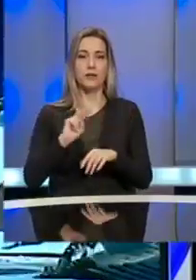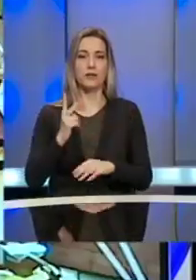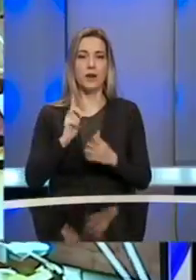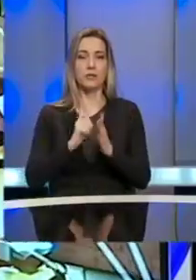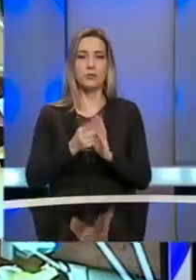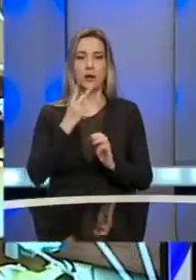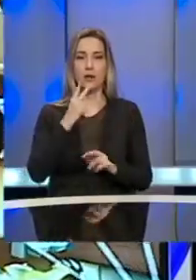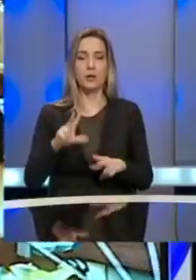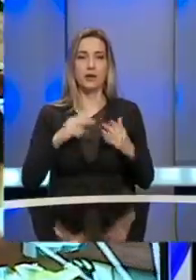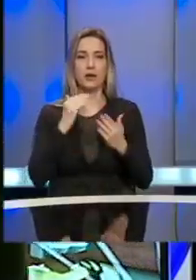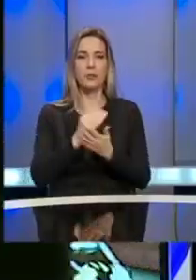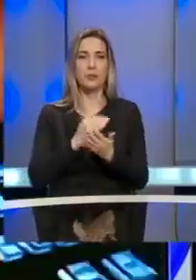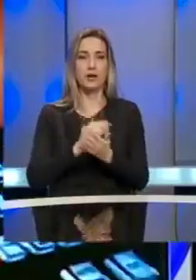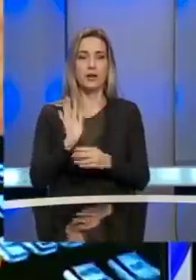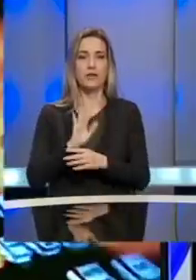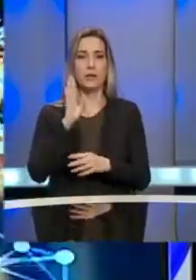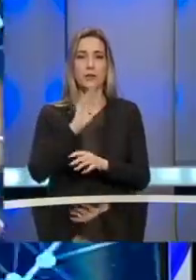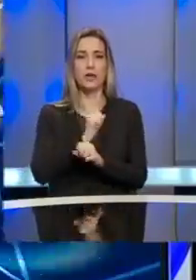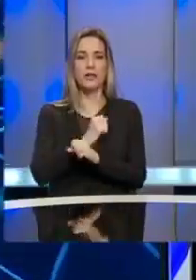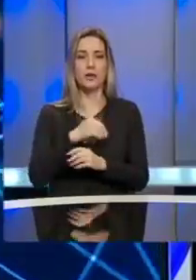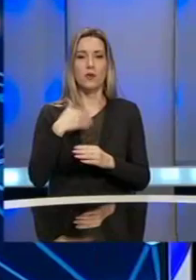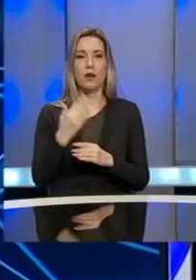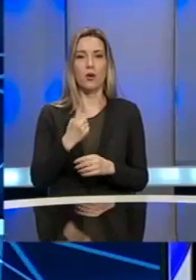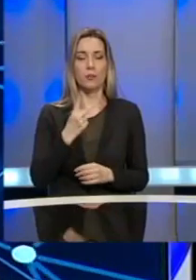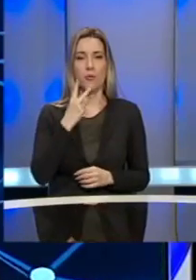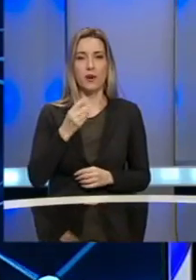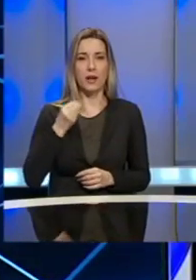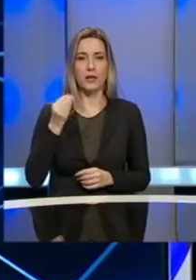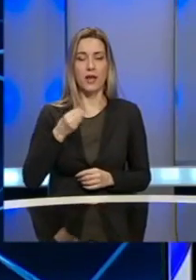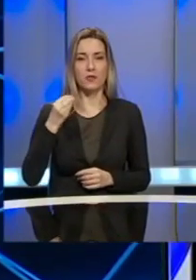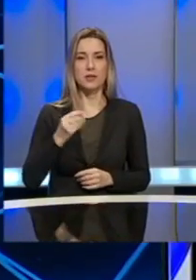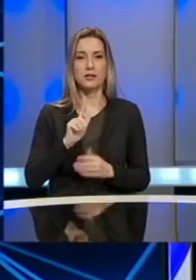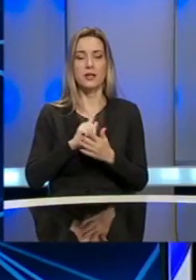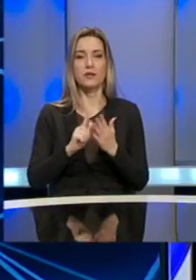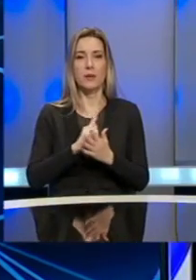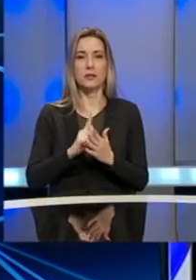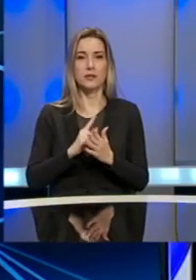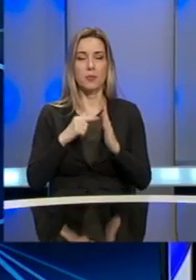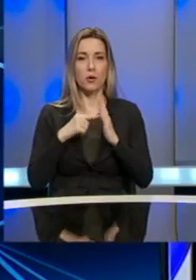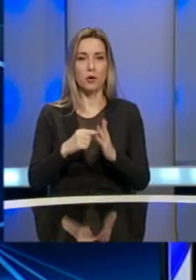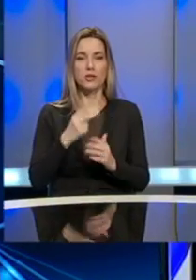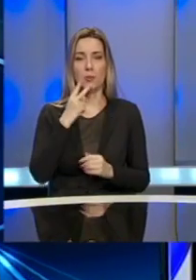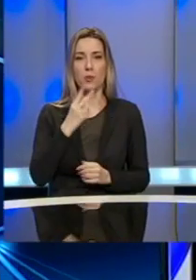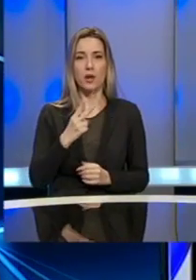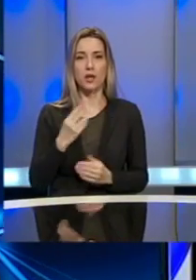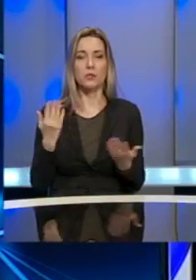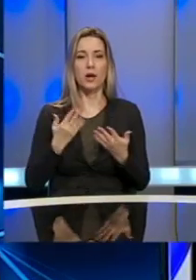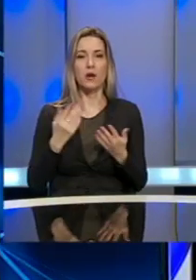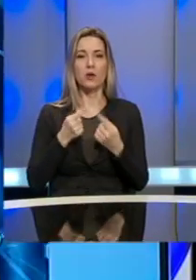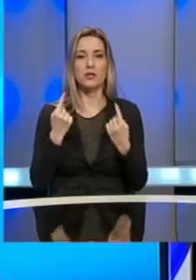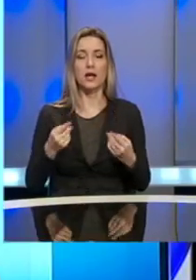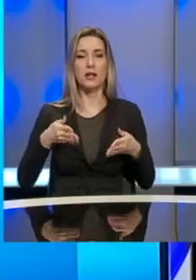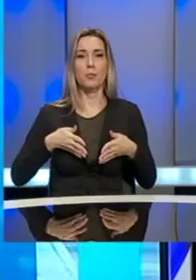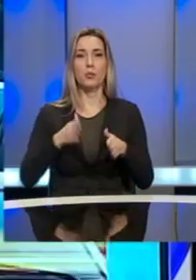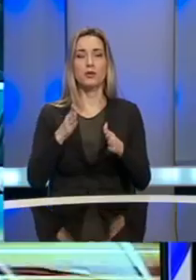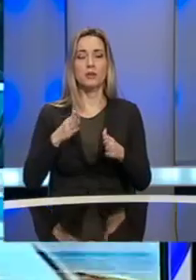Sati 12 minuta, gledate jutarnji program Televizije Bosne i Hercegovine. Nakon prvog pregleda vijesti i vremenske prognoze pogledat ćemo i kakvo je stanje na